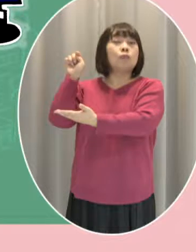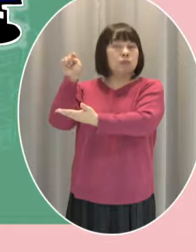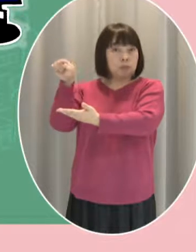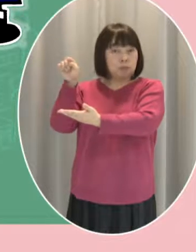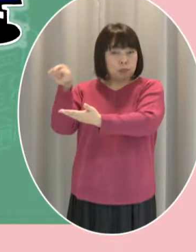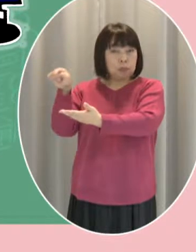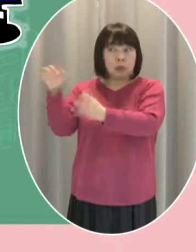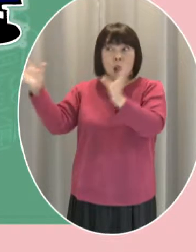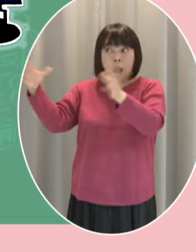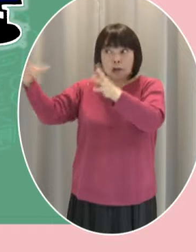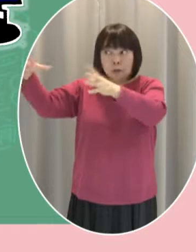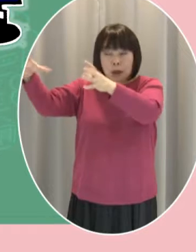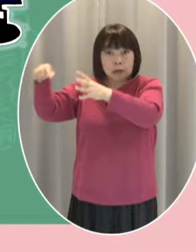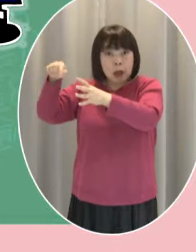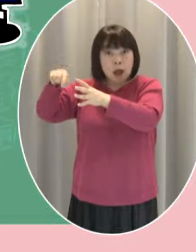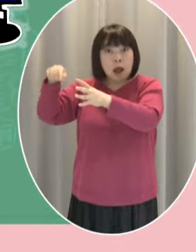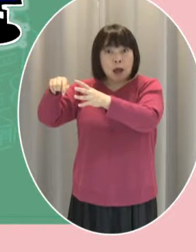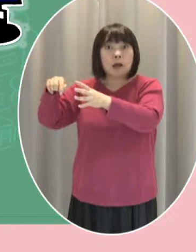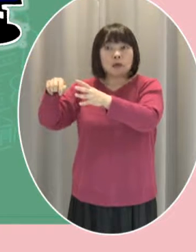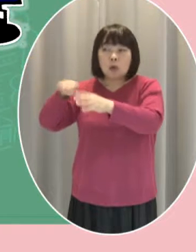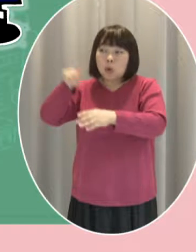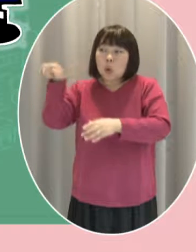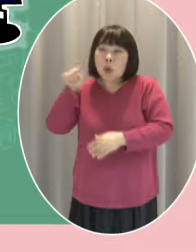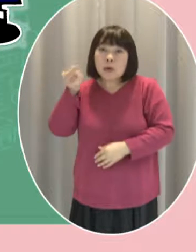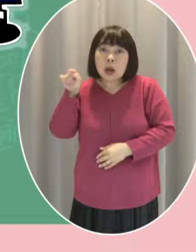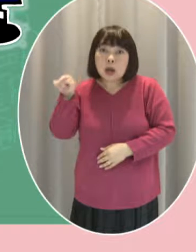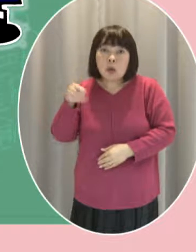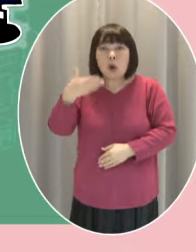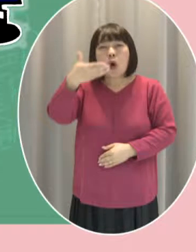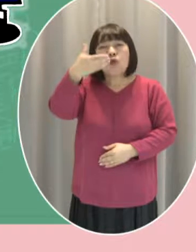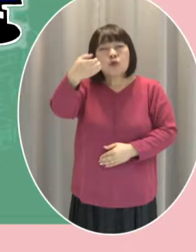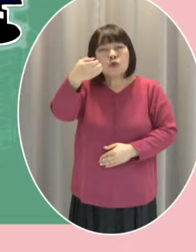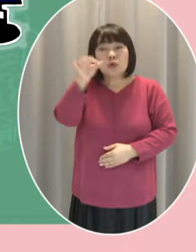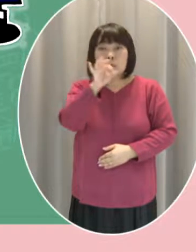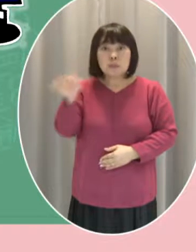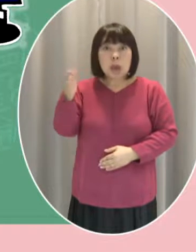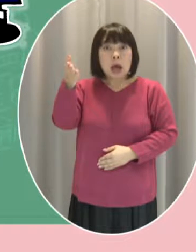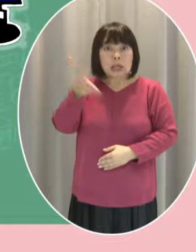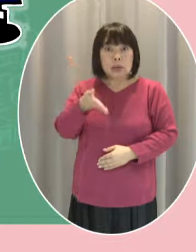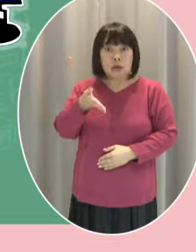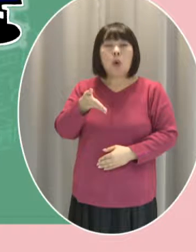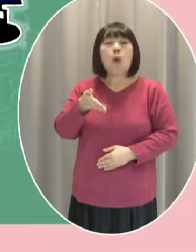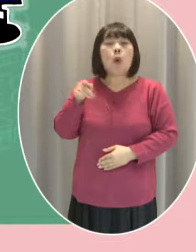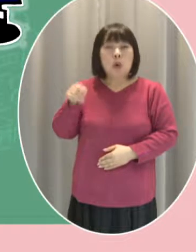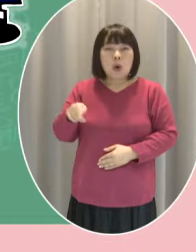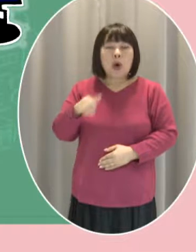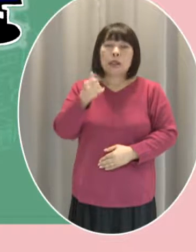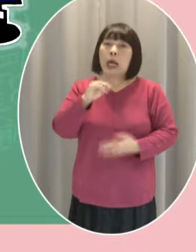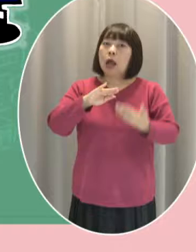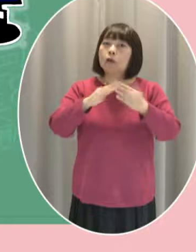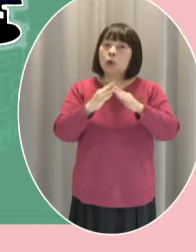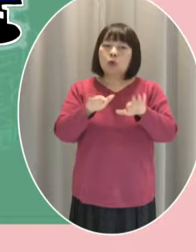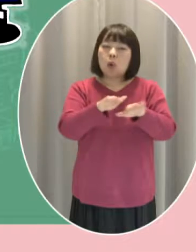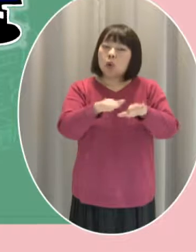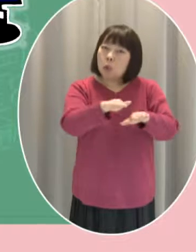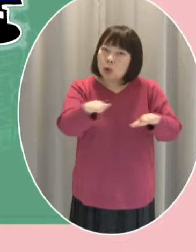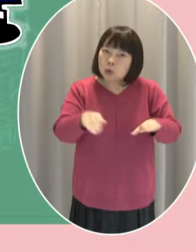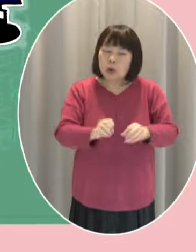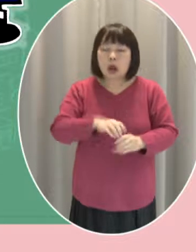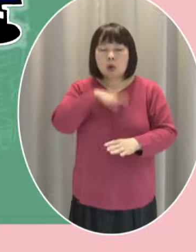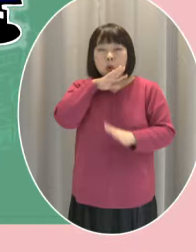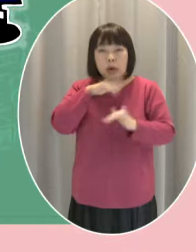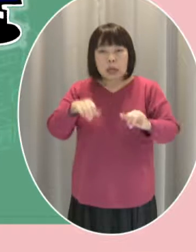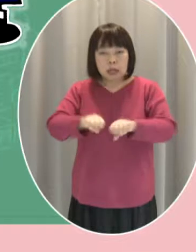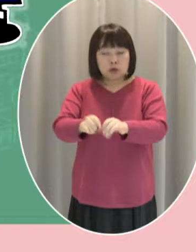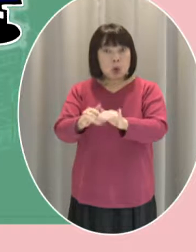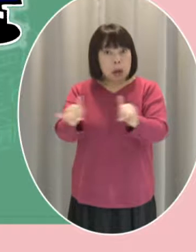集まった募金の約90%は多可町の子供たちや高齢者障害者